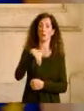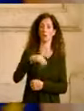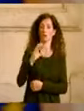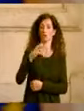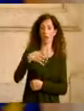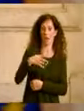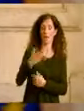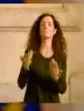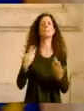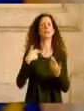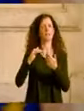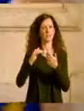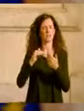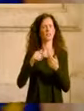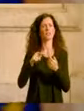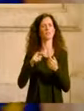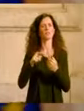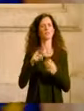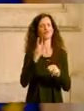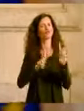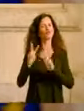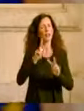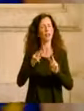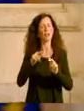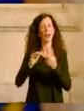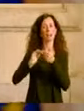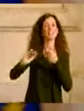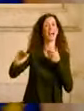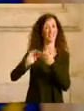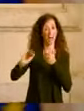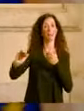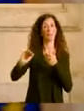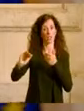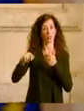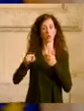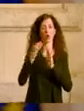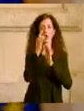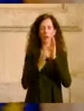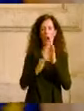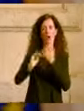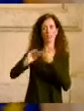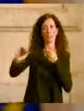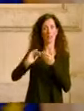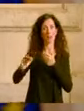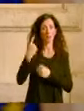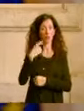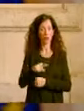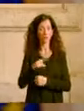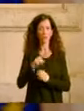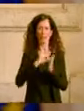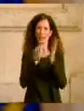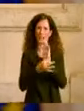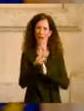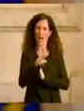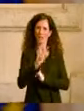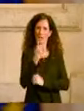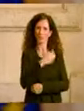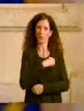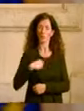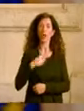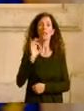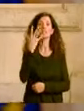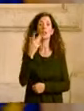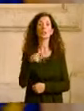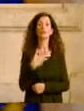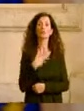di distanziamento, manifestazioni statiche con regole di distanziamento. Quindi se ci sono posizioni che ritengono di dover